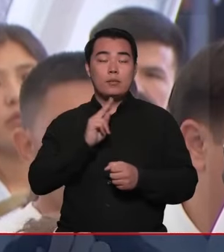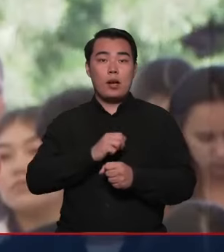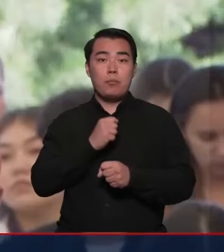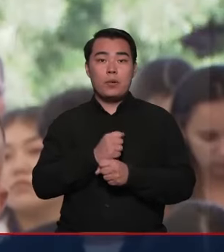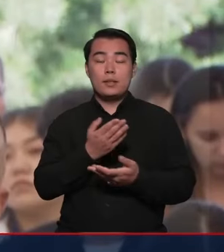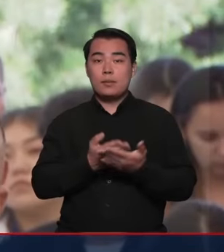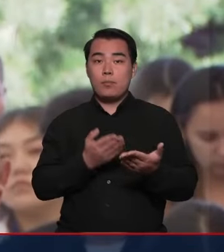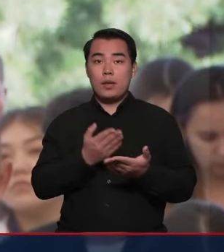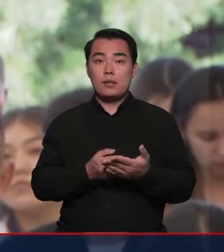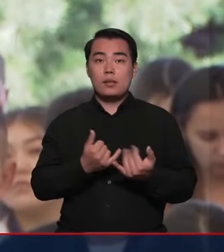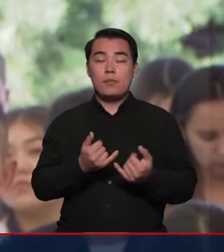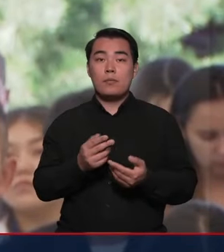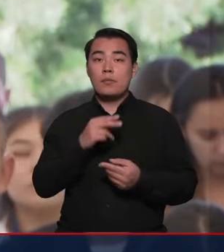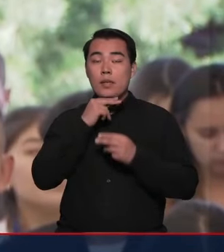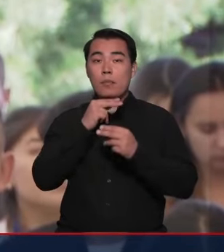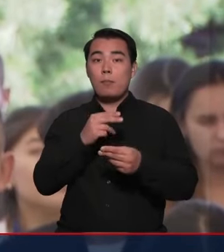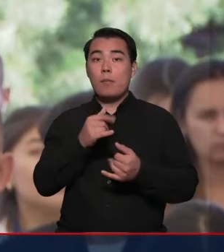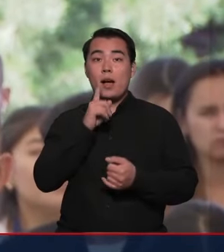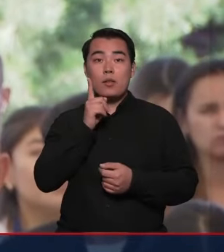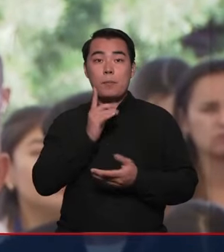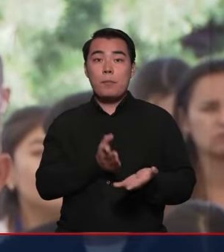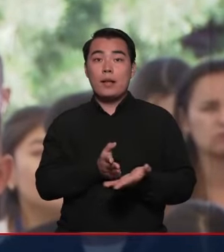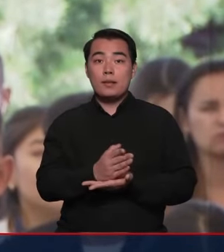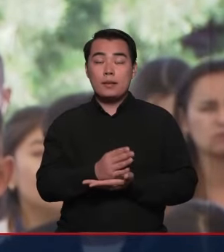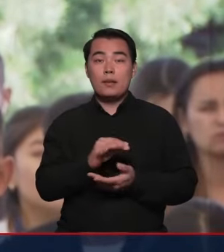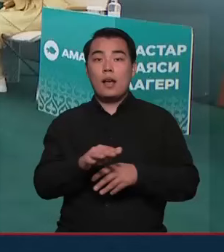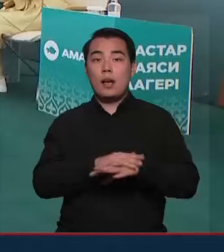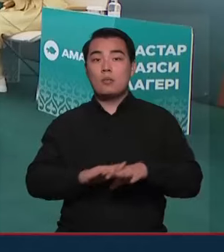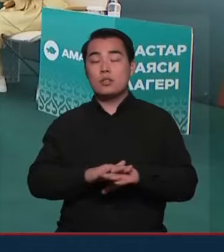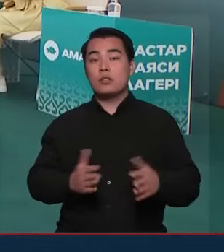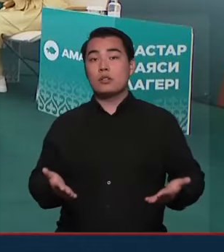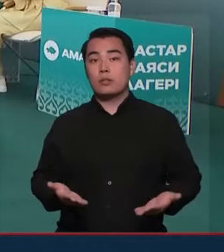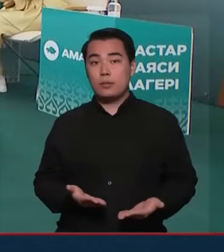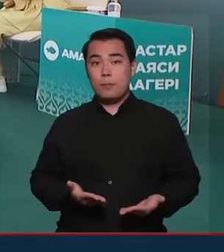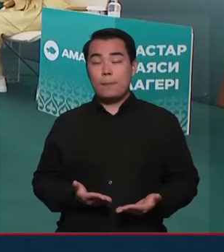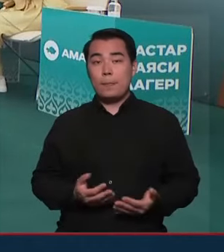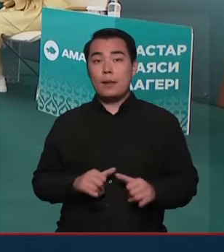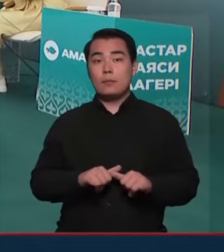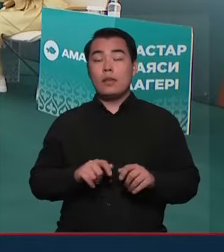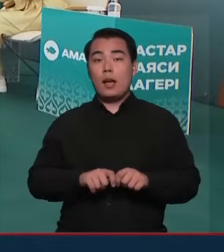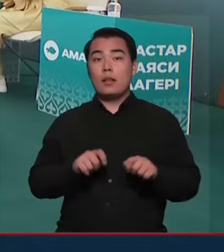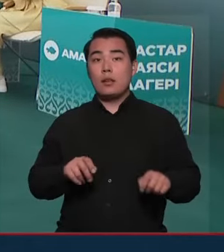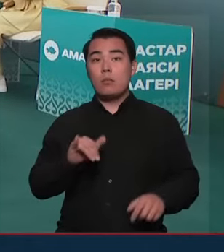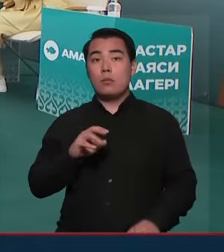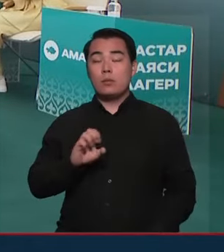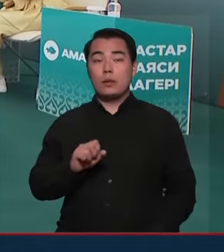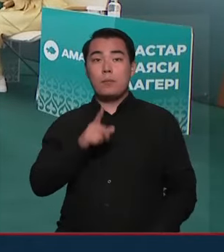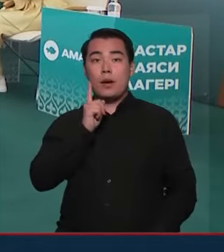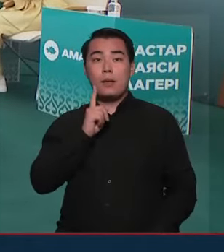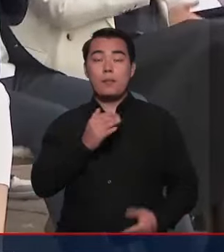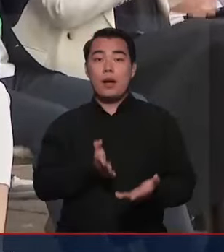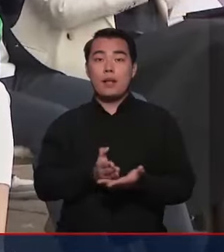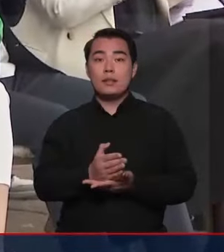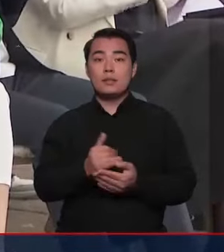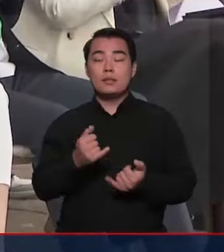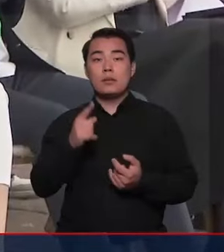вырабатывают предложения по привлечению молодежи в политику и общественную жизнь, созданию пула молодых политиков, развитию